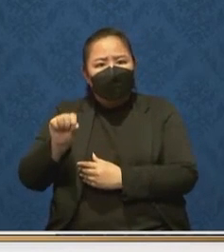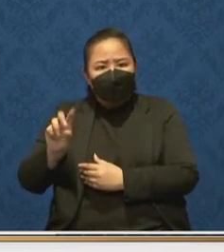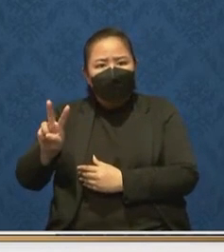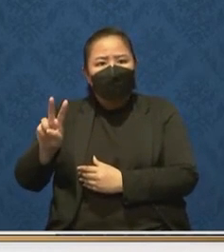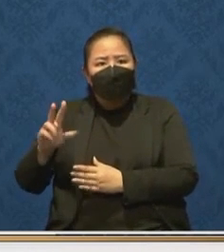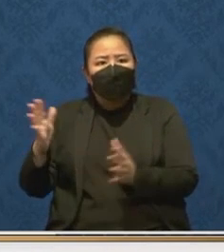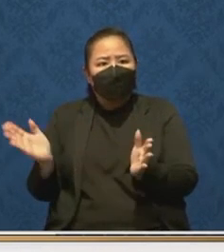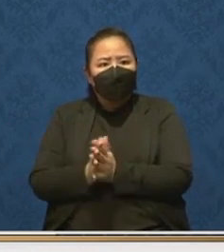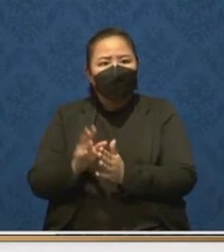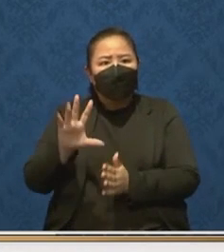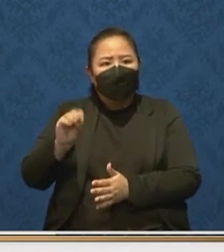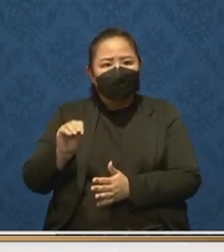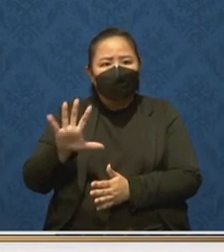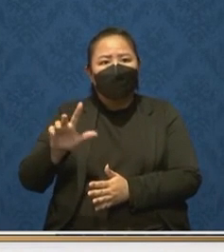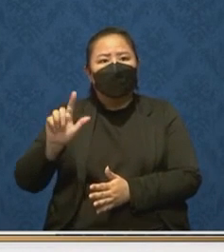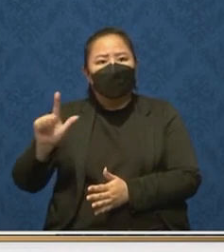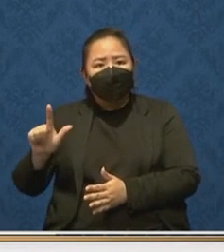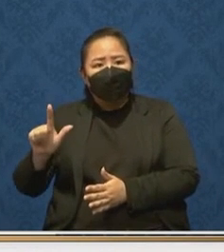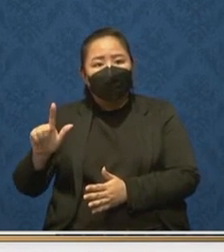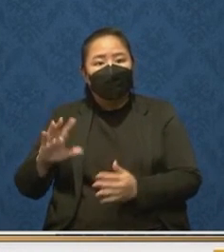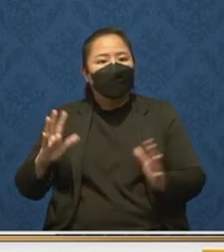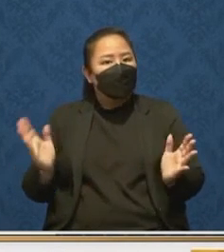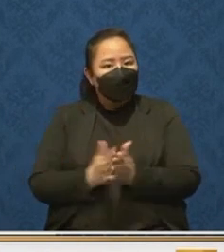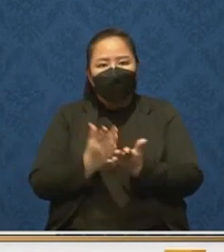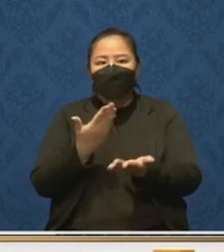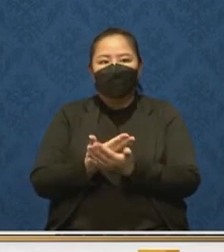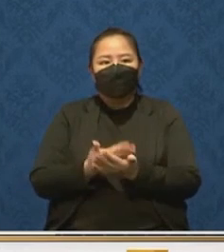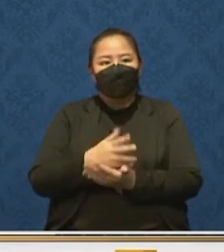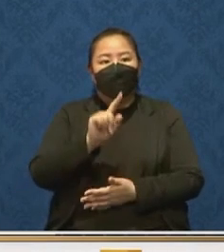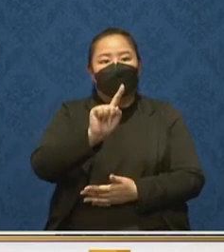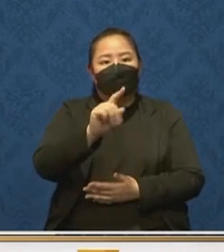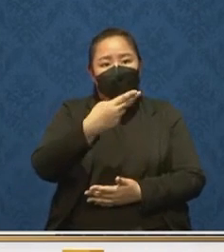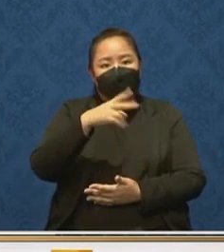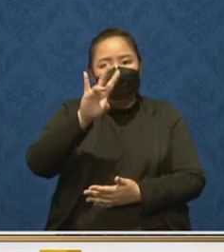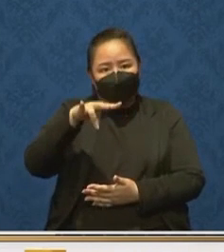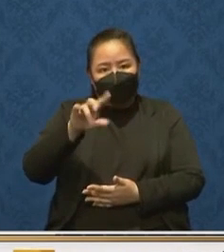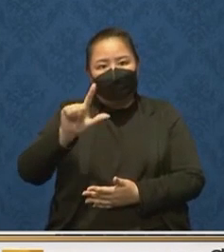52 ล้โมูลค่า1, cost ลาท